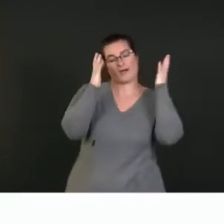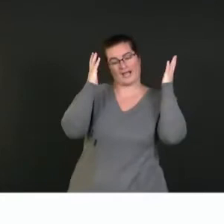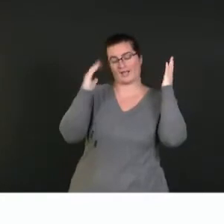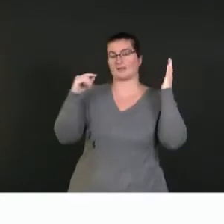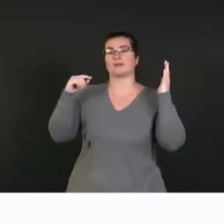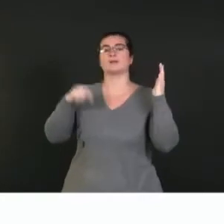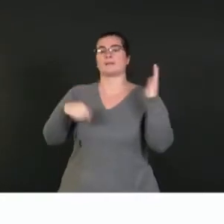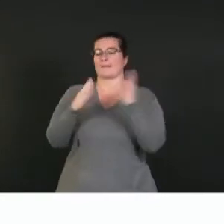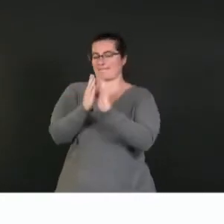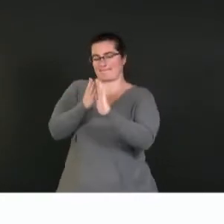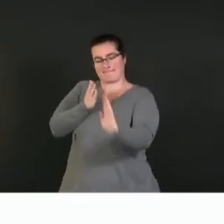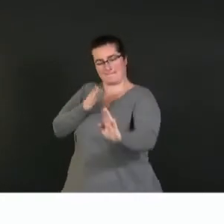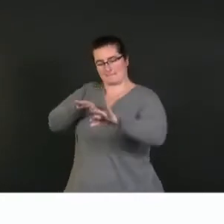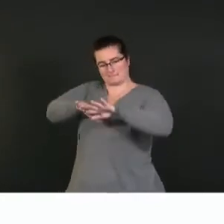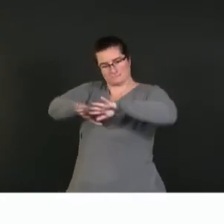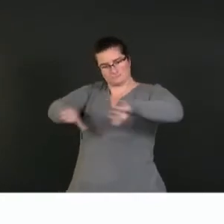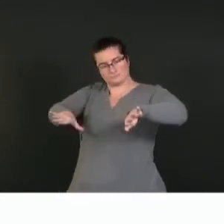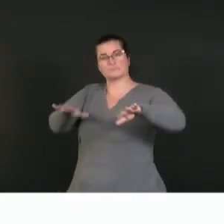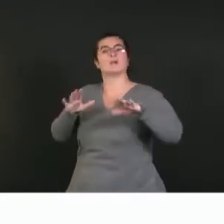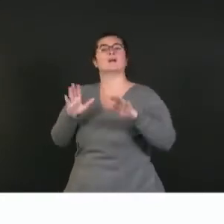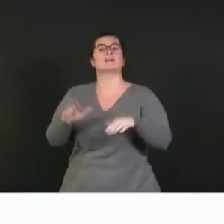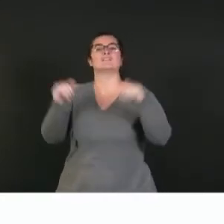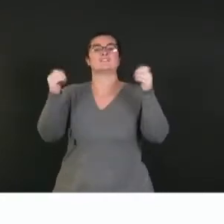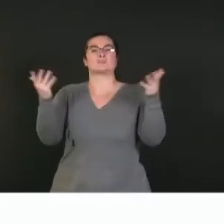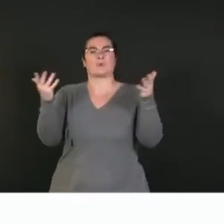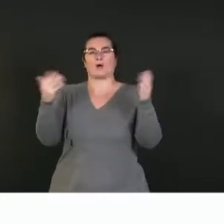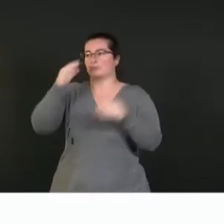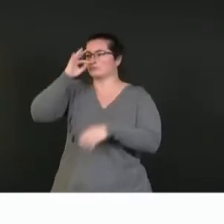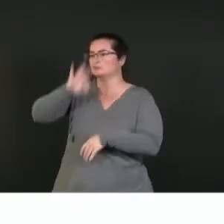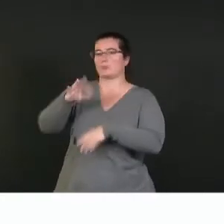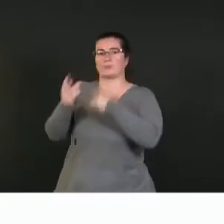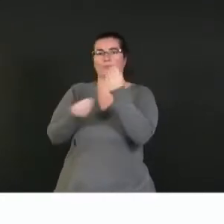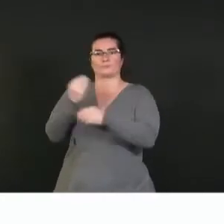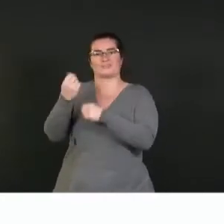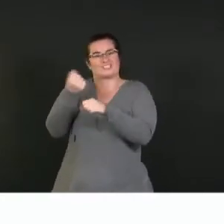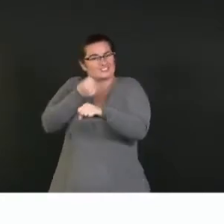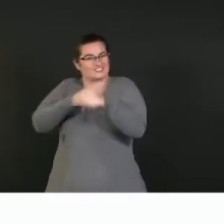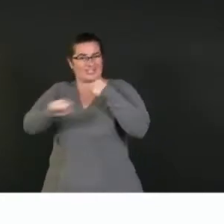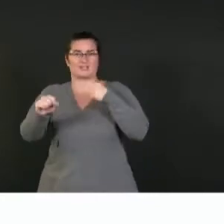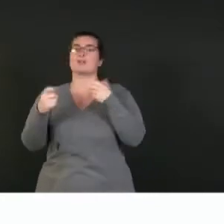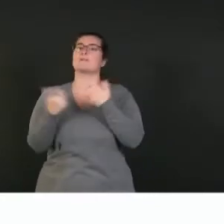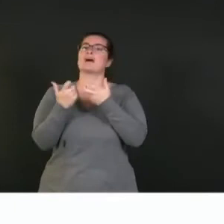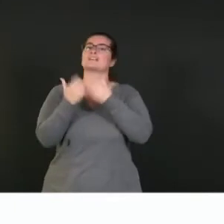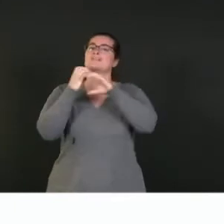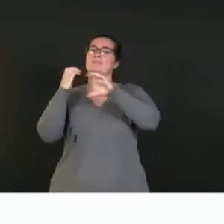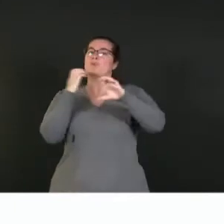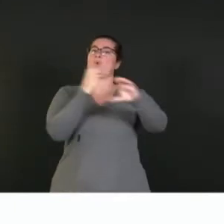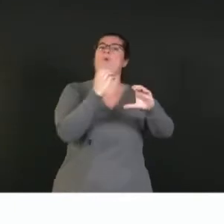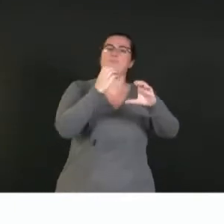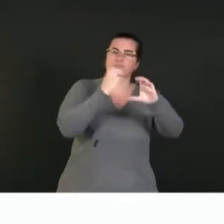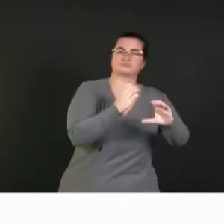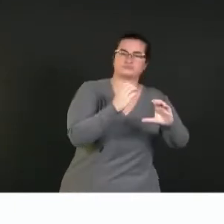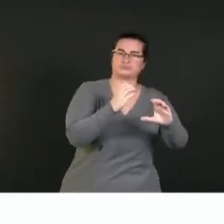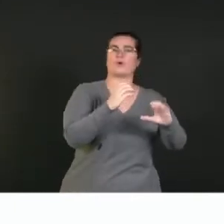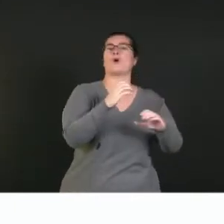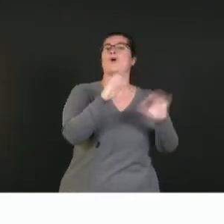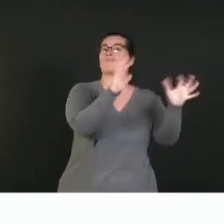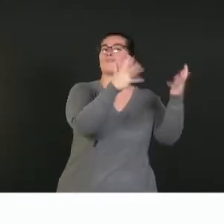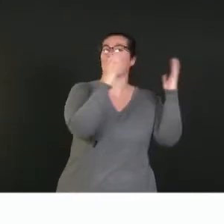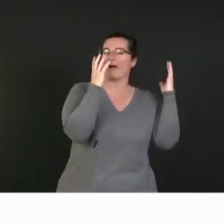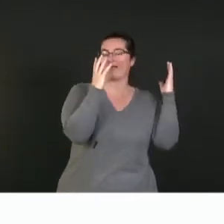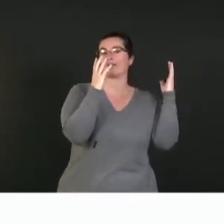des nuisances, etc. Aussi pour faciliter, par exemple, quand il y a des interventions en forêt, des choses comme ça. Mais ça permet